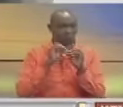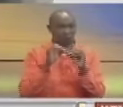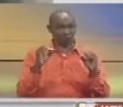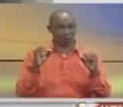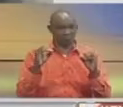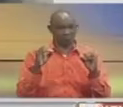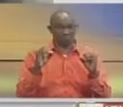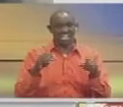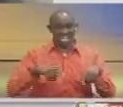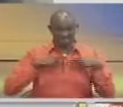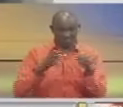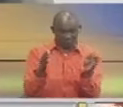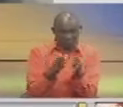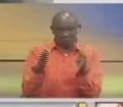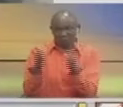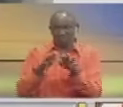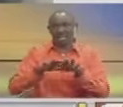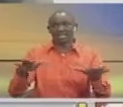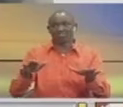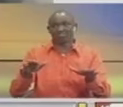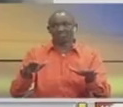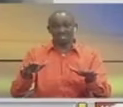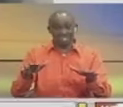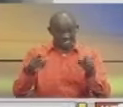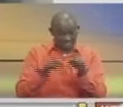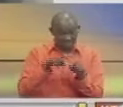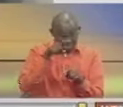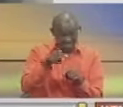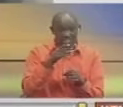Also, some issues were touching the